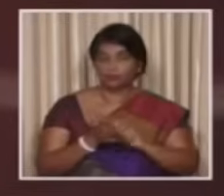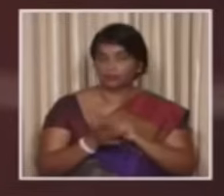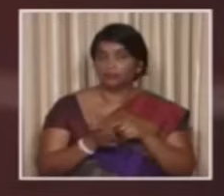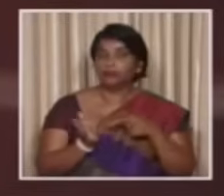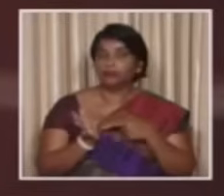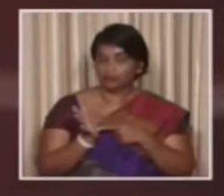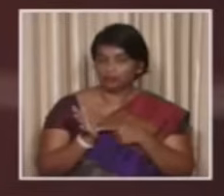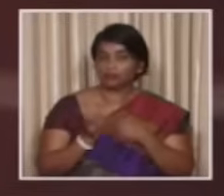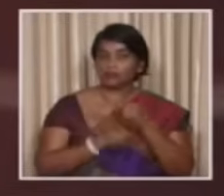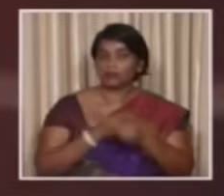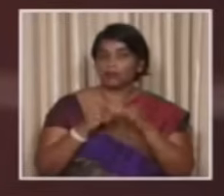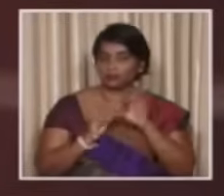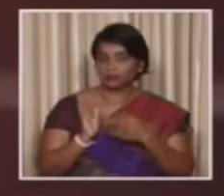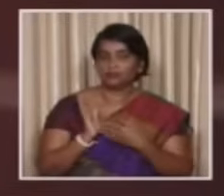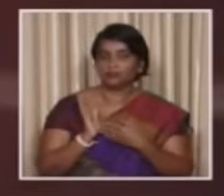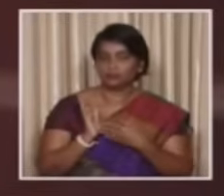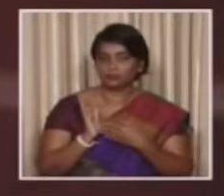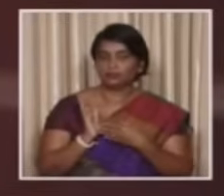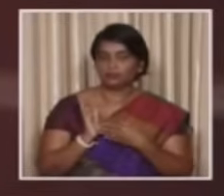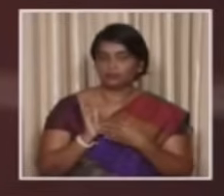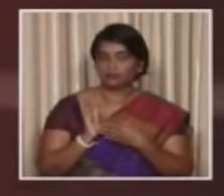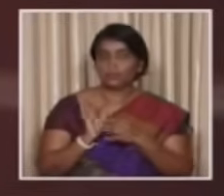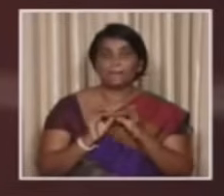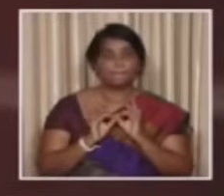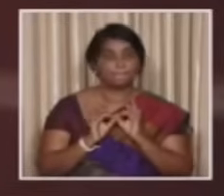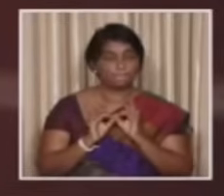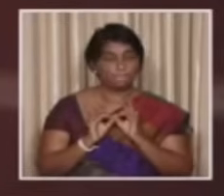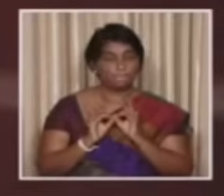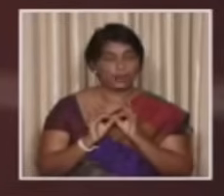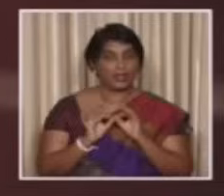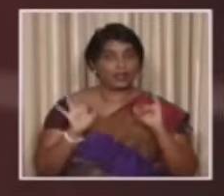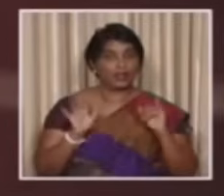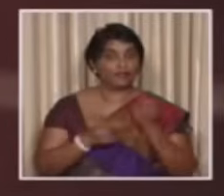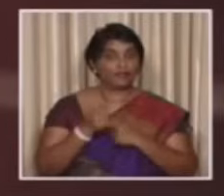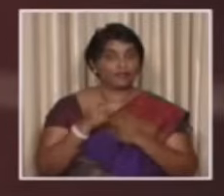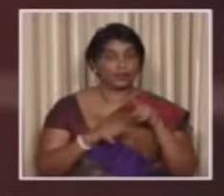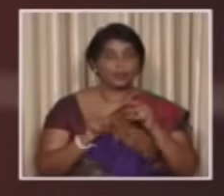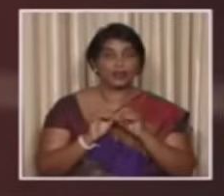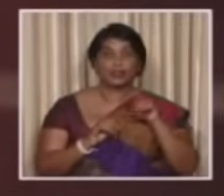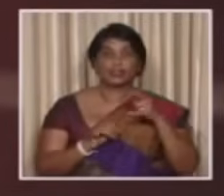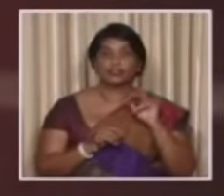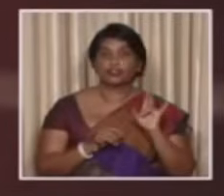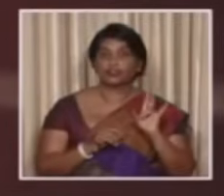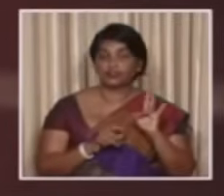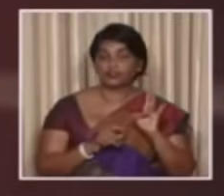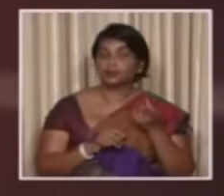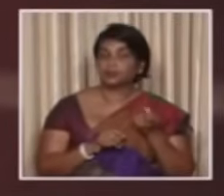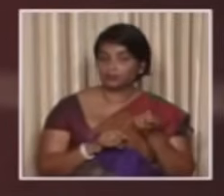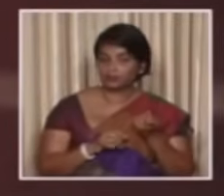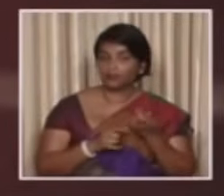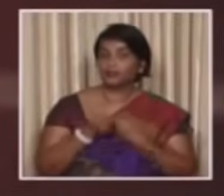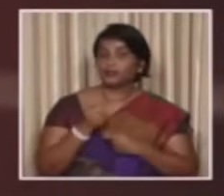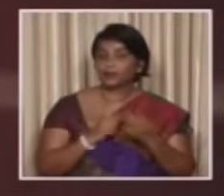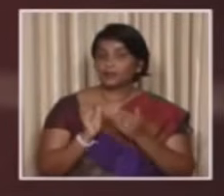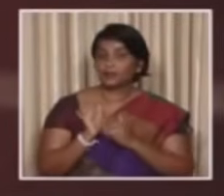තමයි ඒ ගනුදෙනුව කරේ. බිලියන 6ට වික්කේ බිලියන 125කට වත්කම